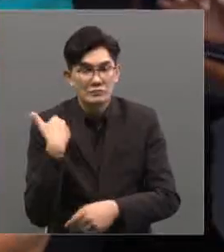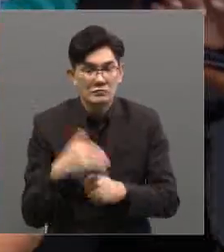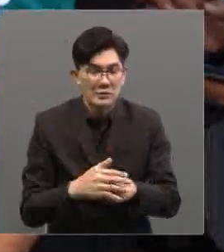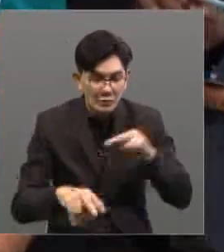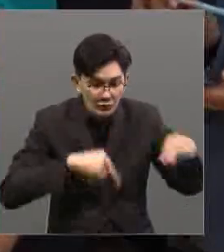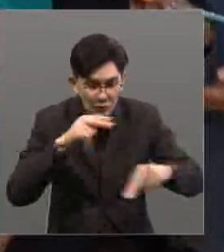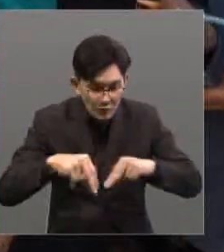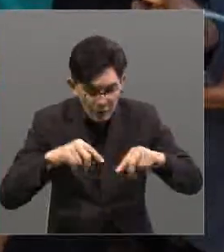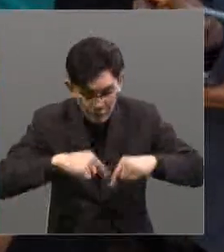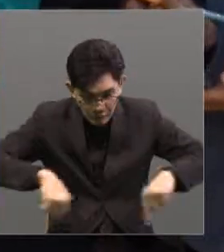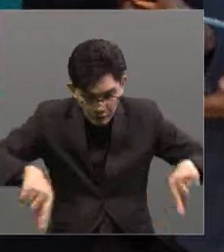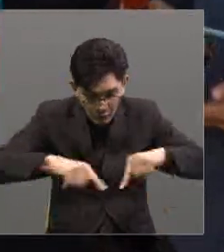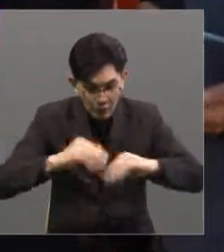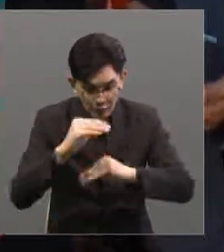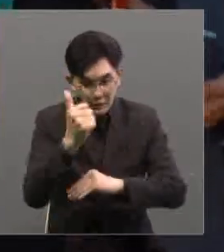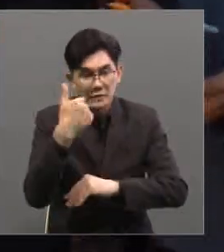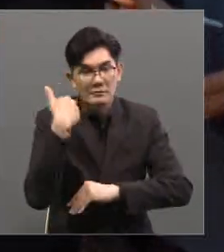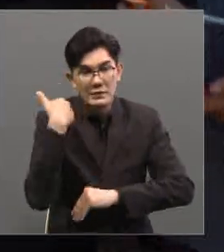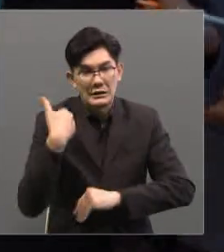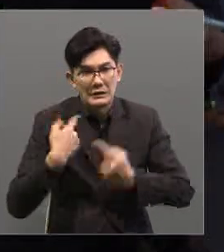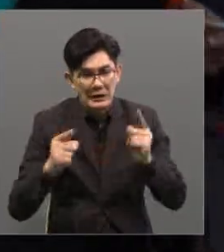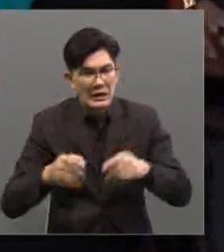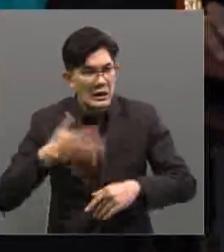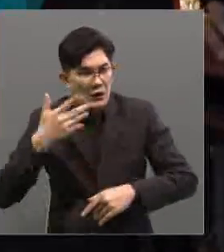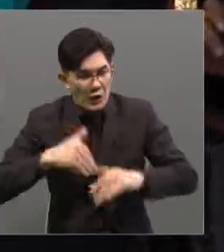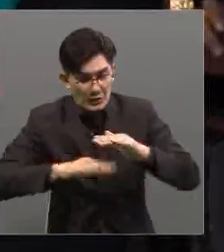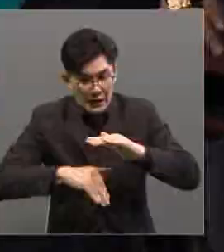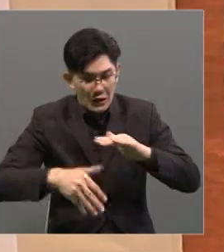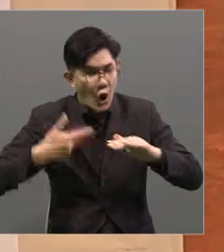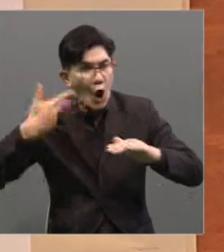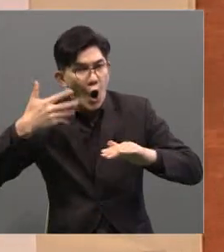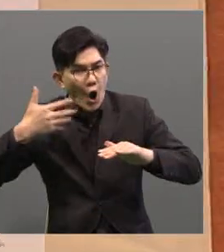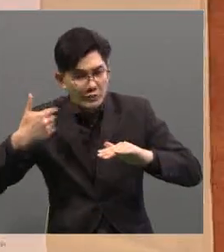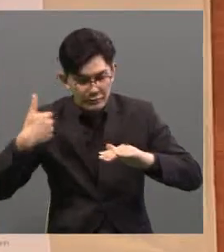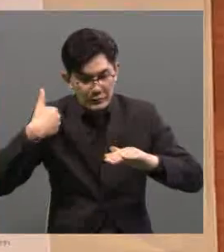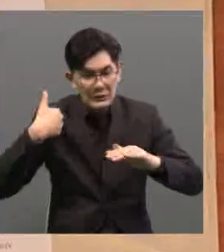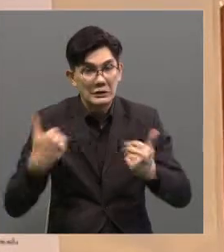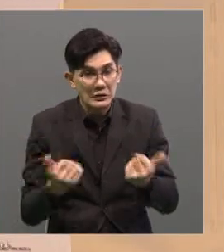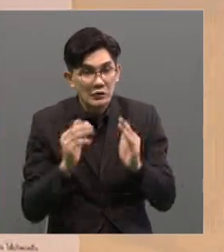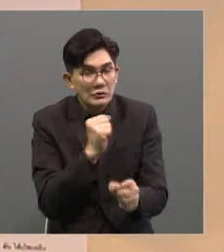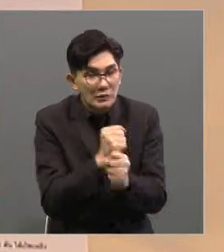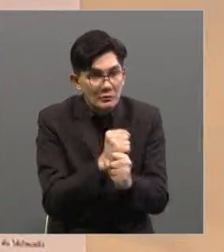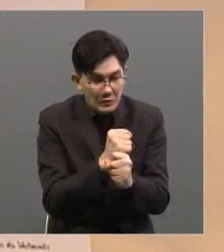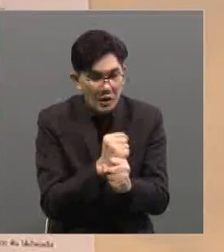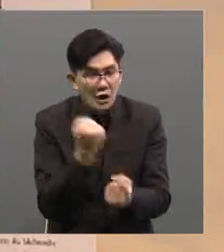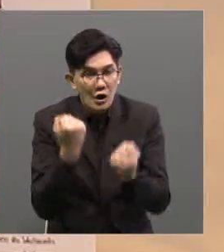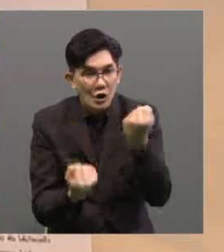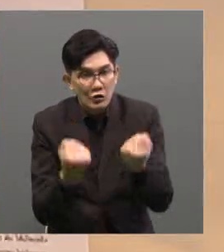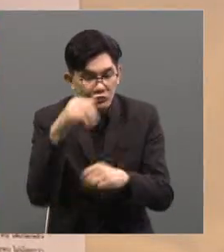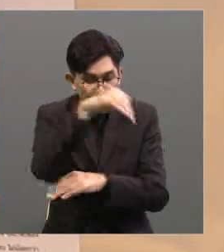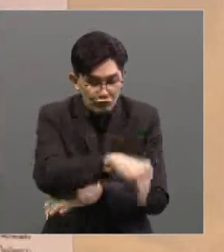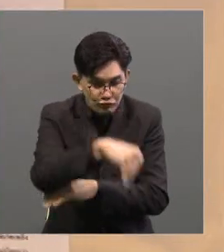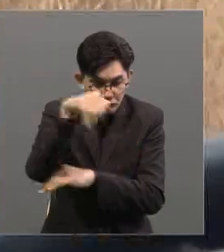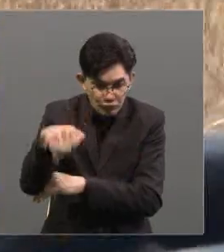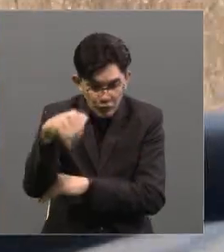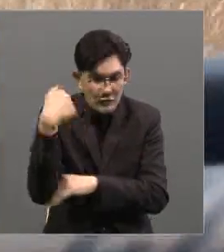พลิงไหม้ให้อยู่ในวงจำกัดได้แล้วแต่ยังมีความร้อนสะสมอยู่ใต้กองขยะค่อนข้างมากเจ้าหน้าที่นะครับก็เลยใช้รถแบ็คโฮล์2คันเข้